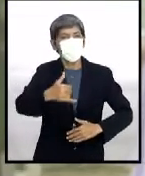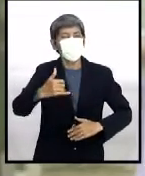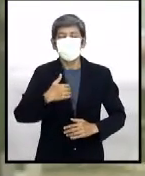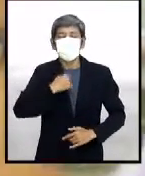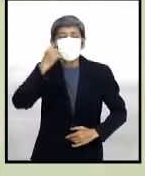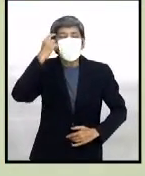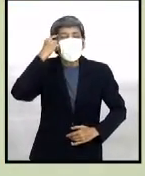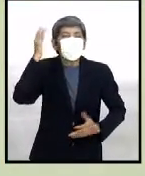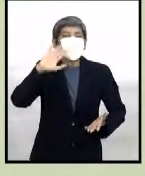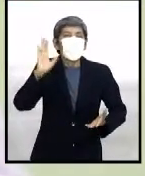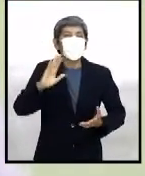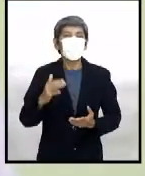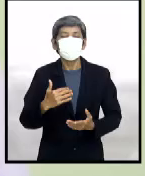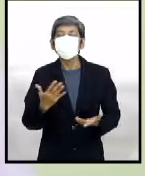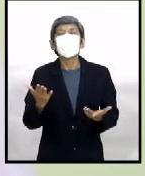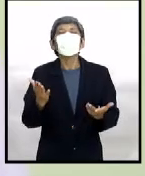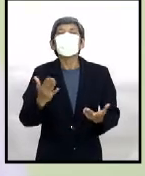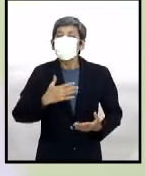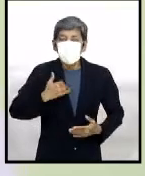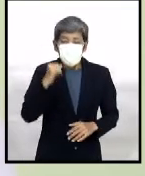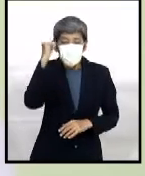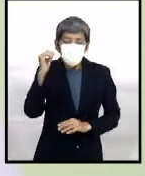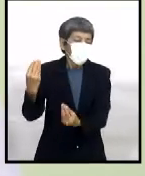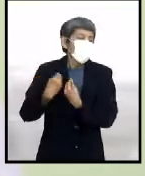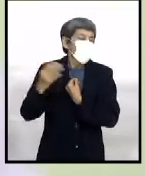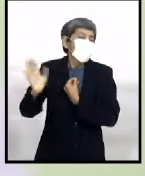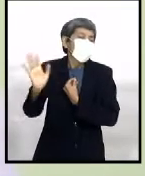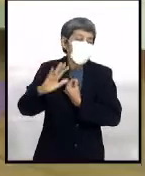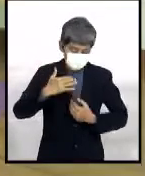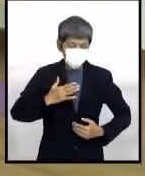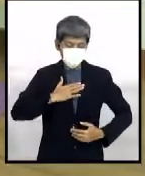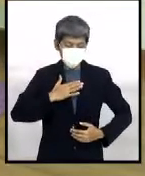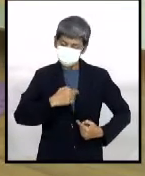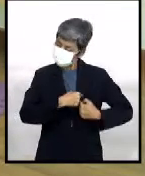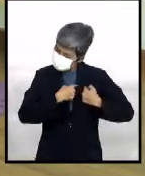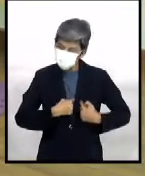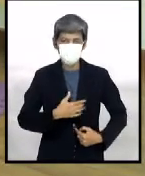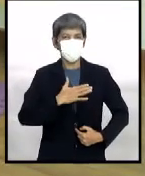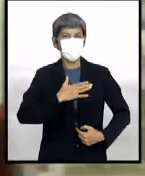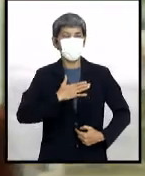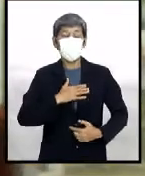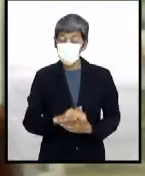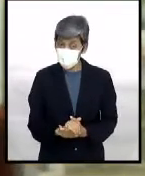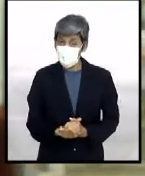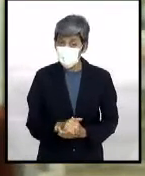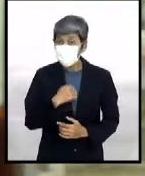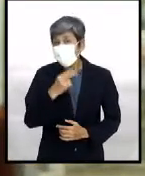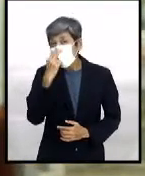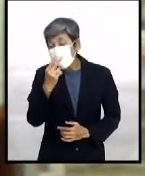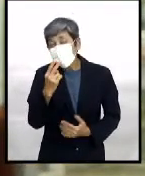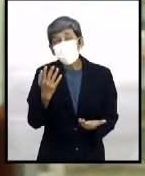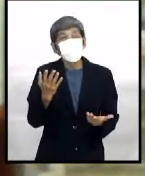แล้วก็ไม่ได้คิดอะไรเลยแบบไม่ต้องมีอะไรค่ารถจะให้ก็ไม่เอาผมยินดีไปอยู่แล้วเนี่ย แต่เรียกว่าถ้ามองแล้ว